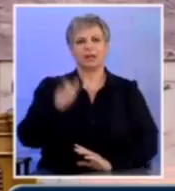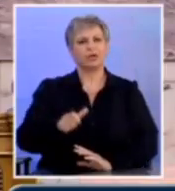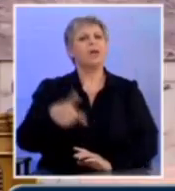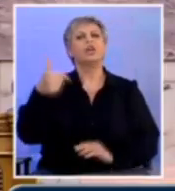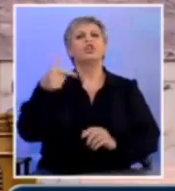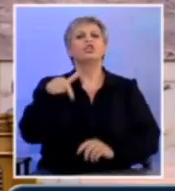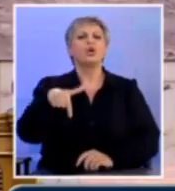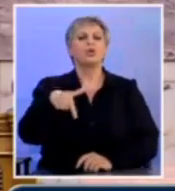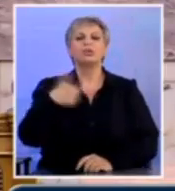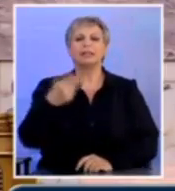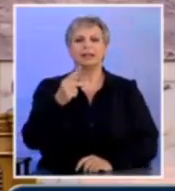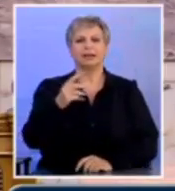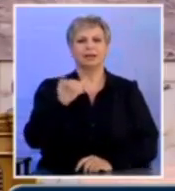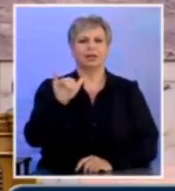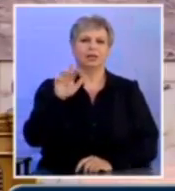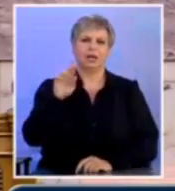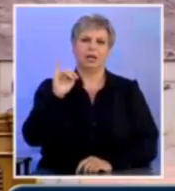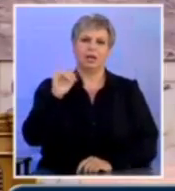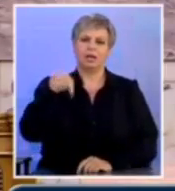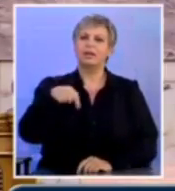ο οποίος υπησέρχεται στη θέση του,